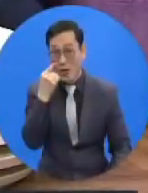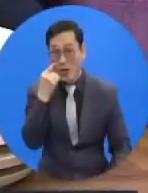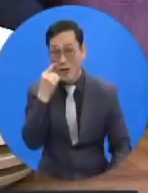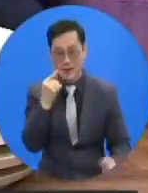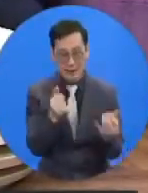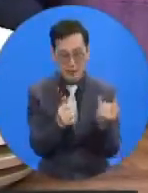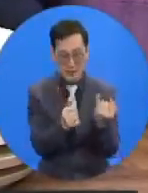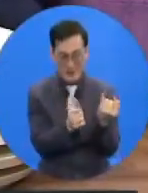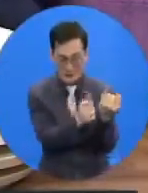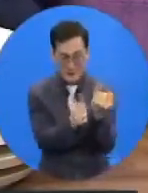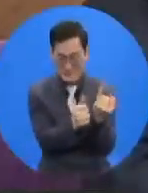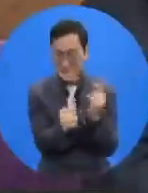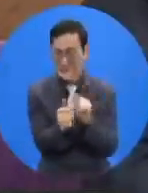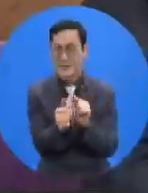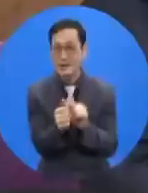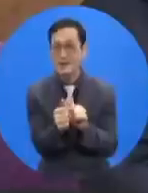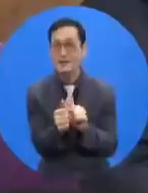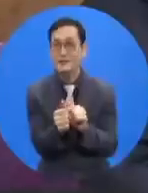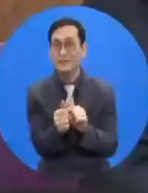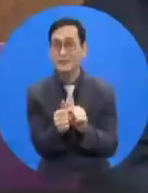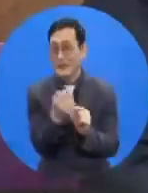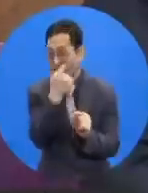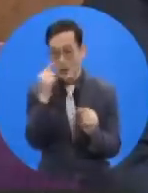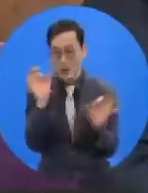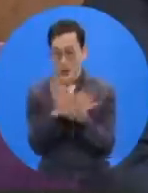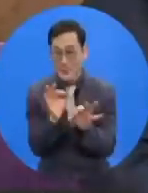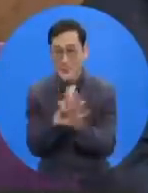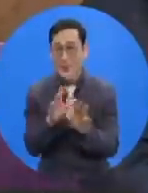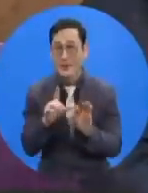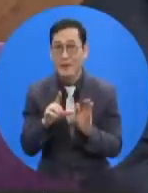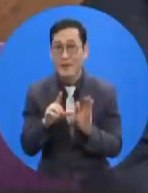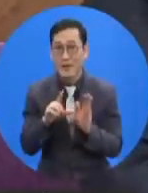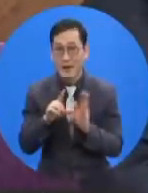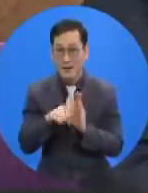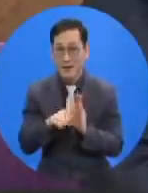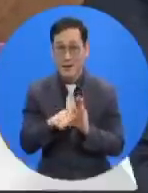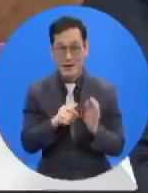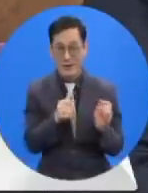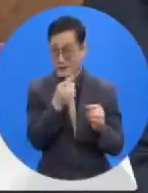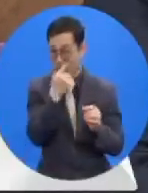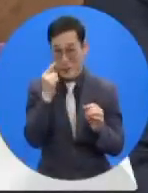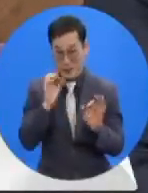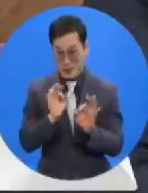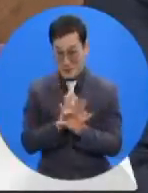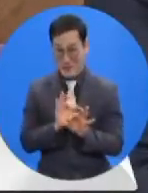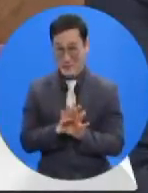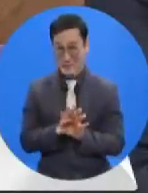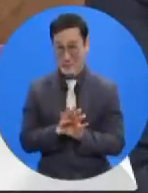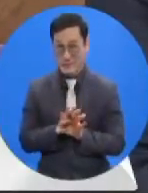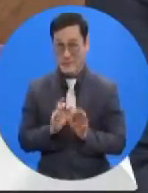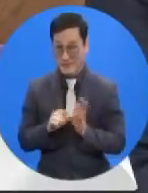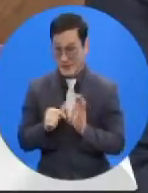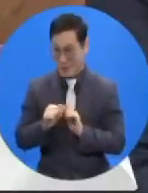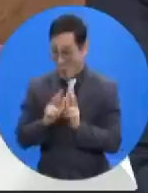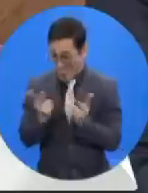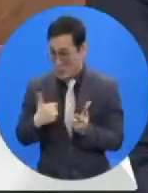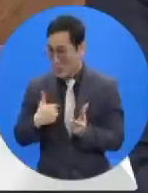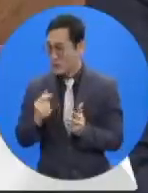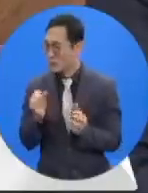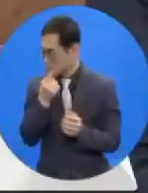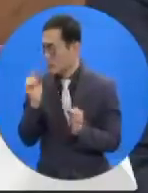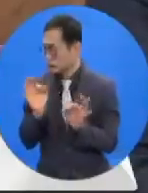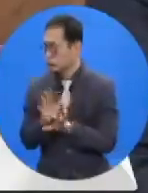그렇죠. 그러니까 그 앵커하고 저하고 예. 둘이 나쁜 짓을 했단 말이에요. 저희 둘이요? 예. 무슨 나쁜 짓을 했어요? 뭐 도둑질을